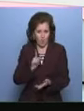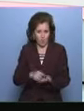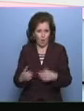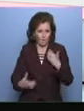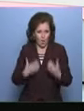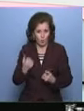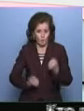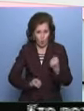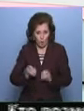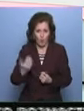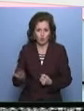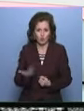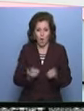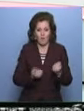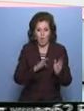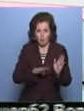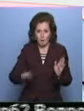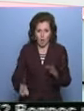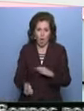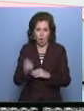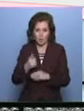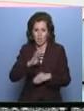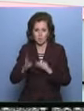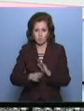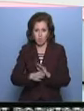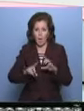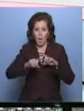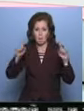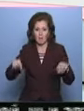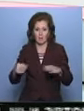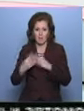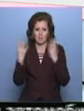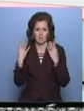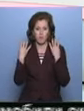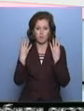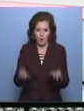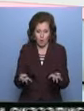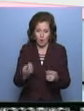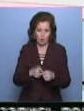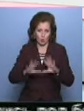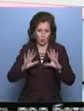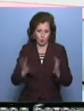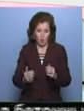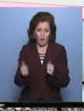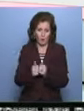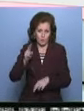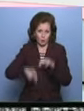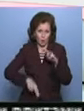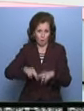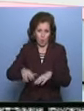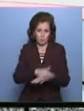чьи автомобили оказались под бетонными плитами рухнувшего забора. Произошло это накануне в микрорайоне Столичный возле строительной